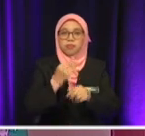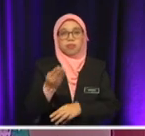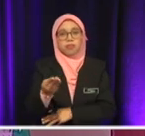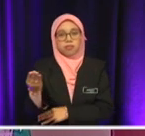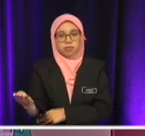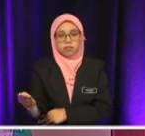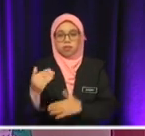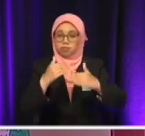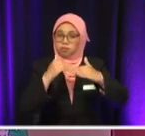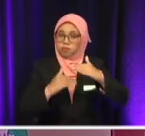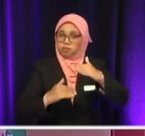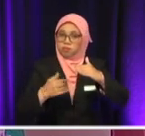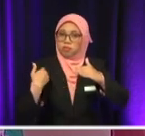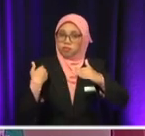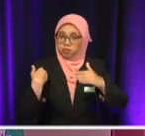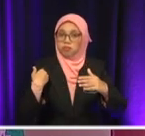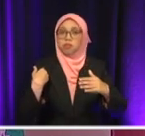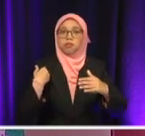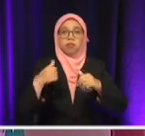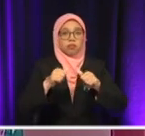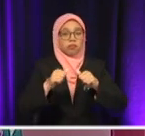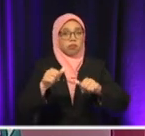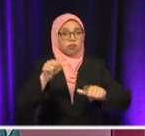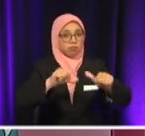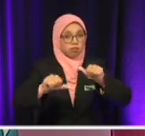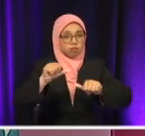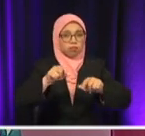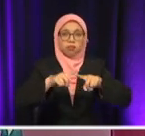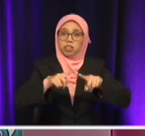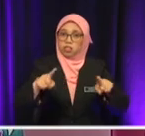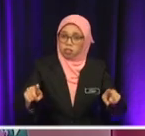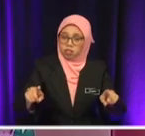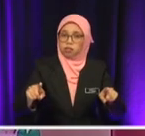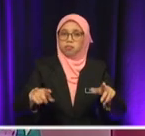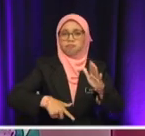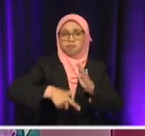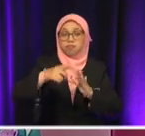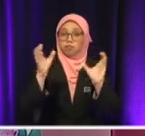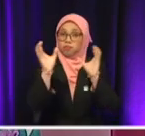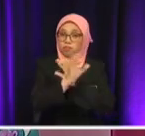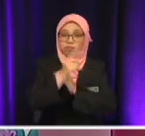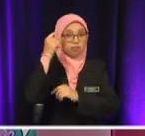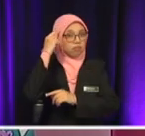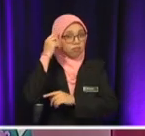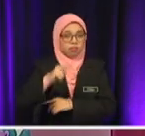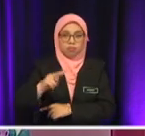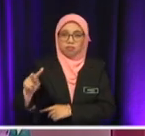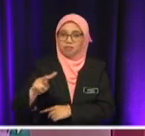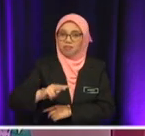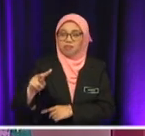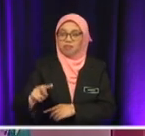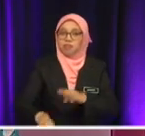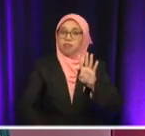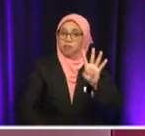mana di bawahnya juga aktiviti sains tetapi lebih mencabar minda kanak-kanak itu. Dan yang terakhir, ikut